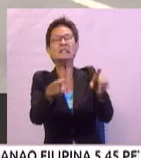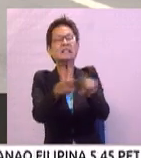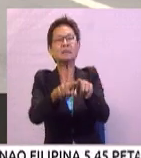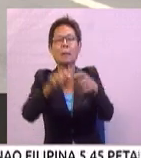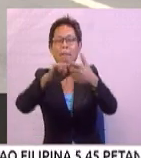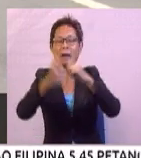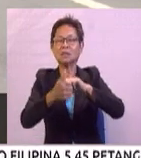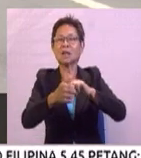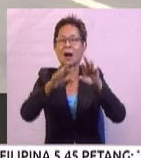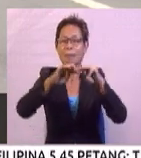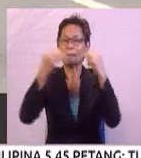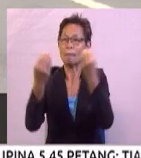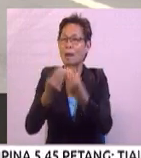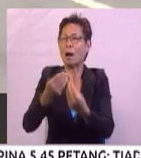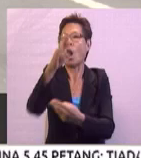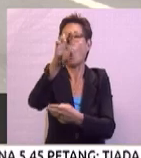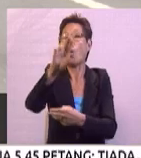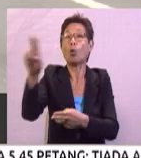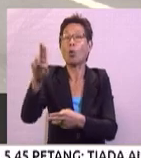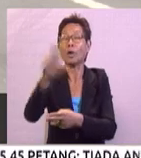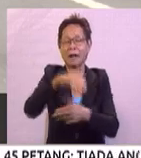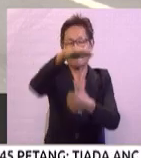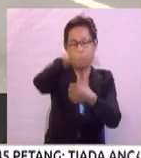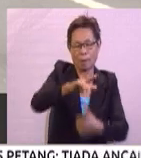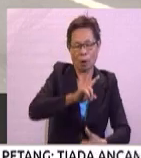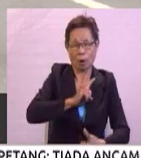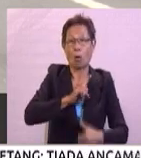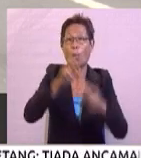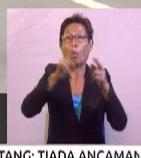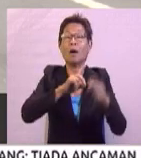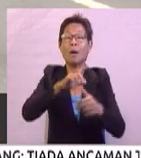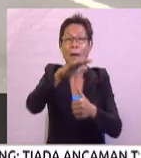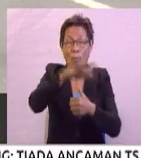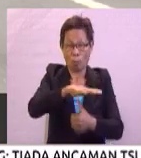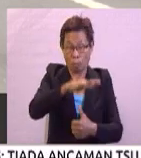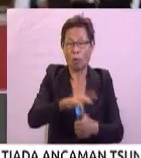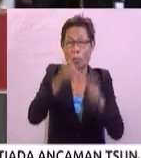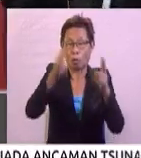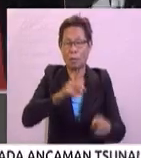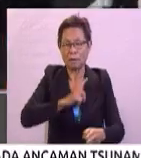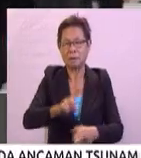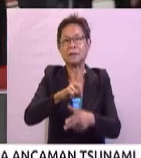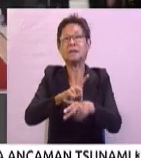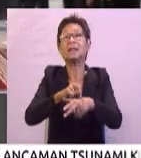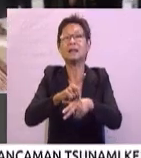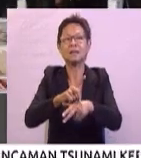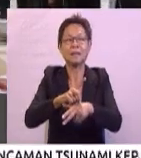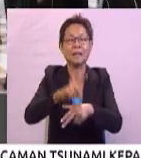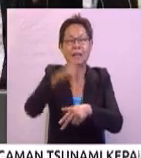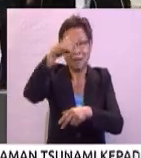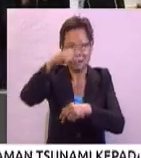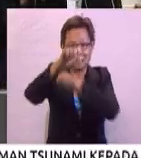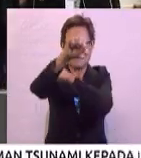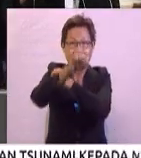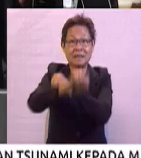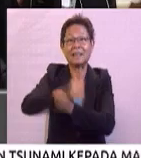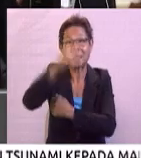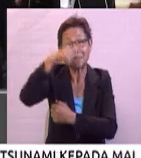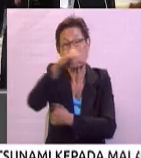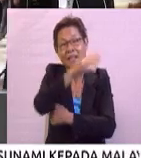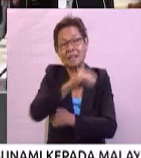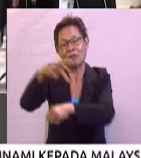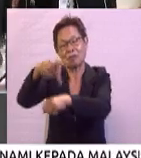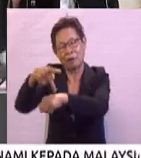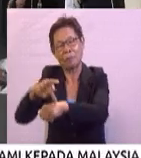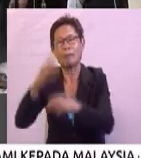masyarakat Rohingya serta penindasan umat Islam di Selatan Thai dan Selatan Filipina. Tegas Datuk Seri Dr. Wan Azizah, Malaysia